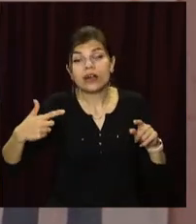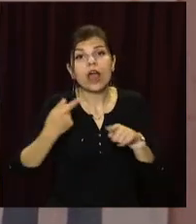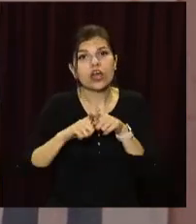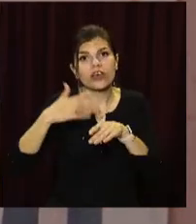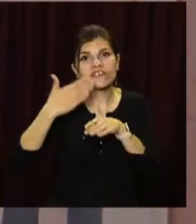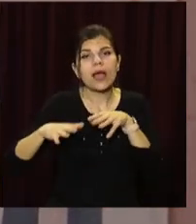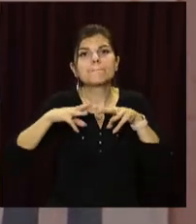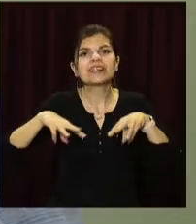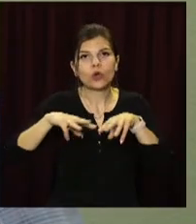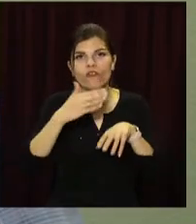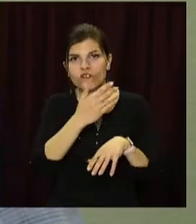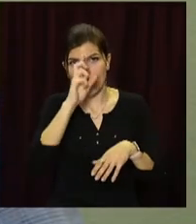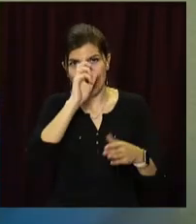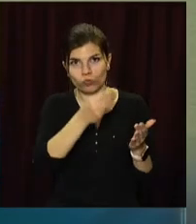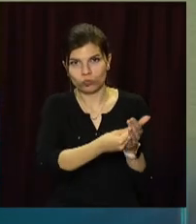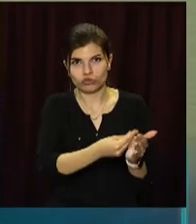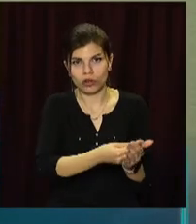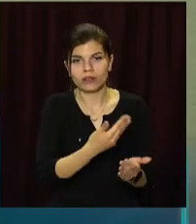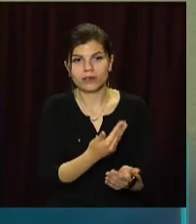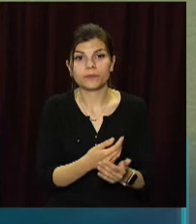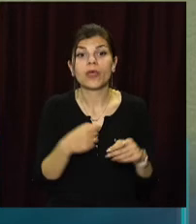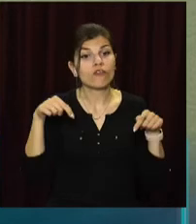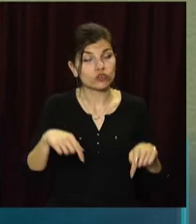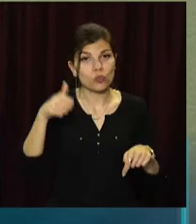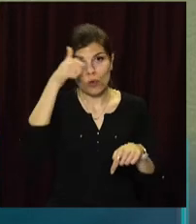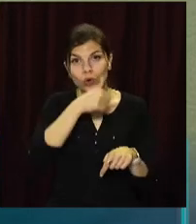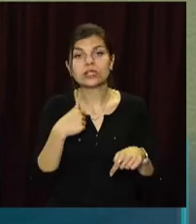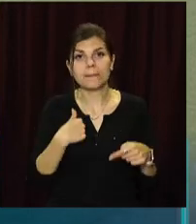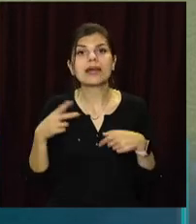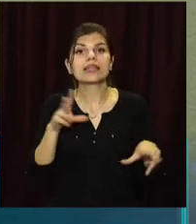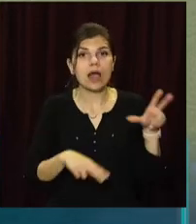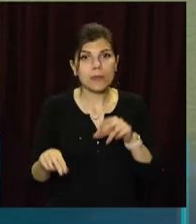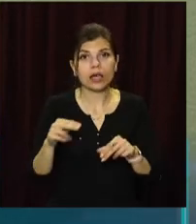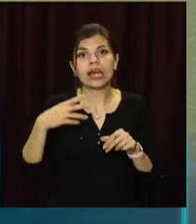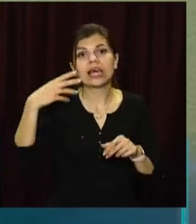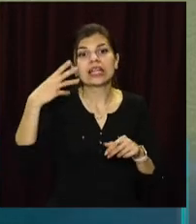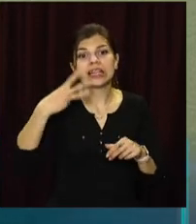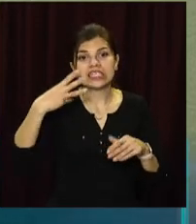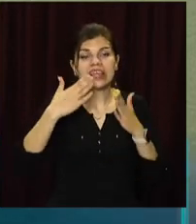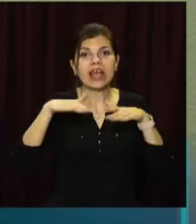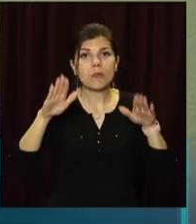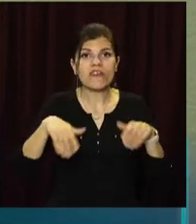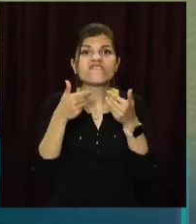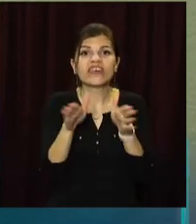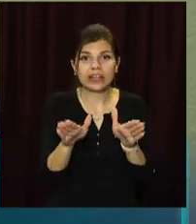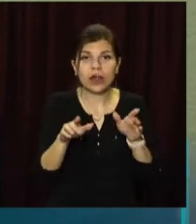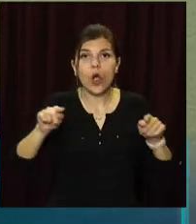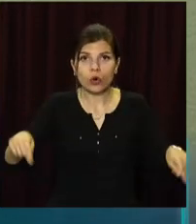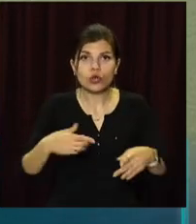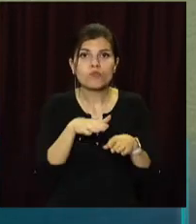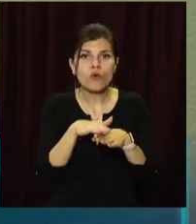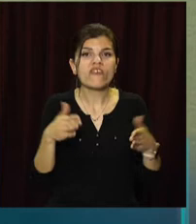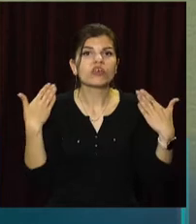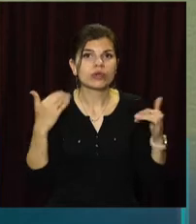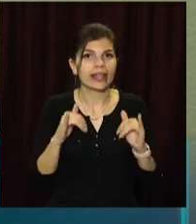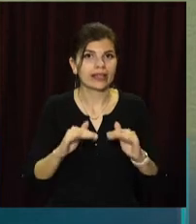виділять з міського бюджету. В цьому році ми намагаємося 30 таборів відкрити, організувати повноцінний